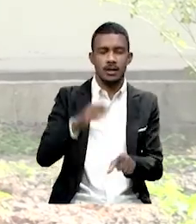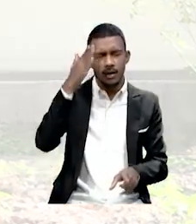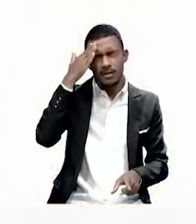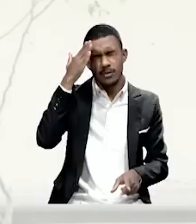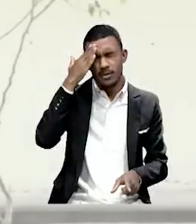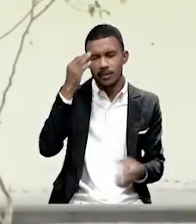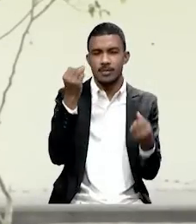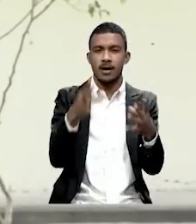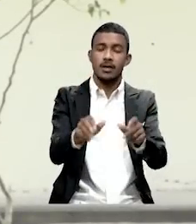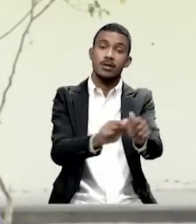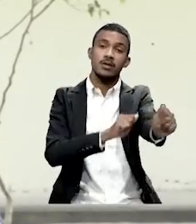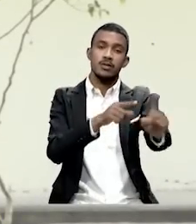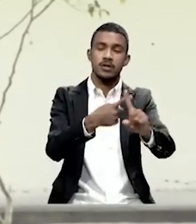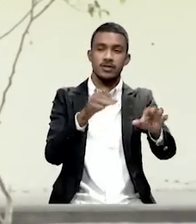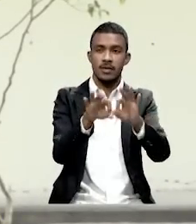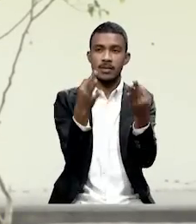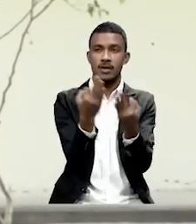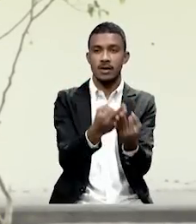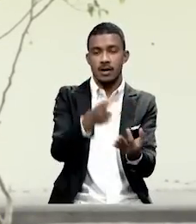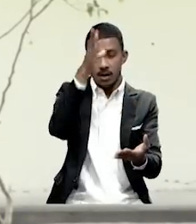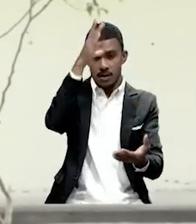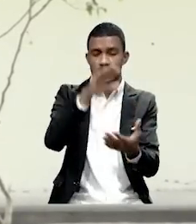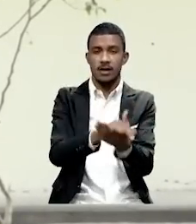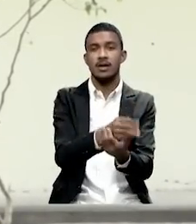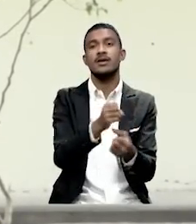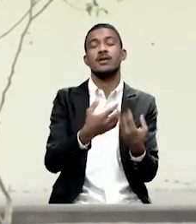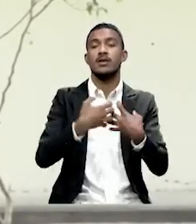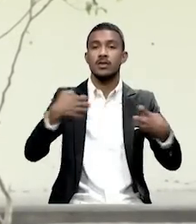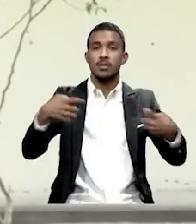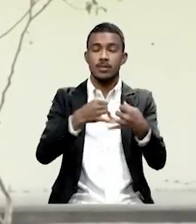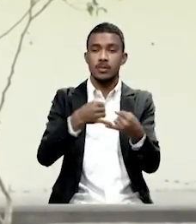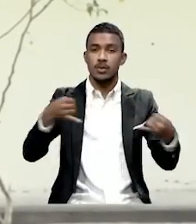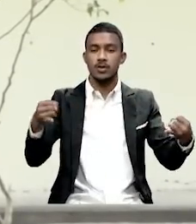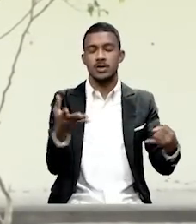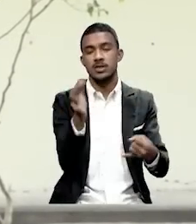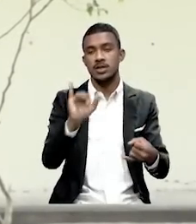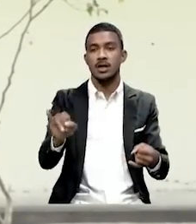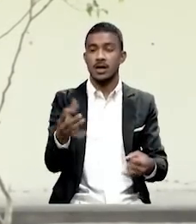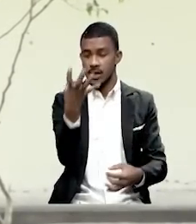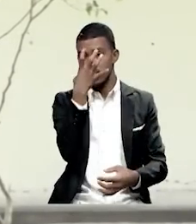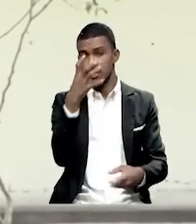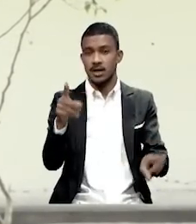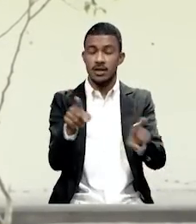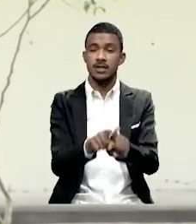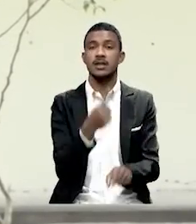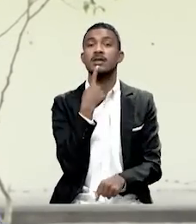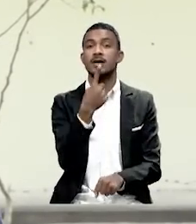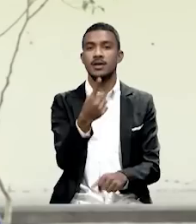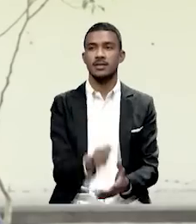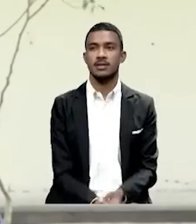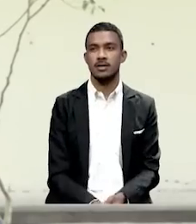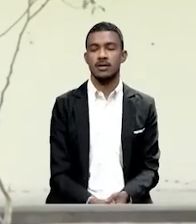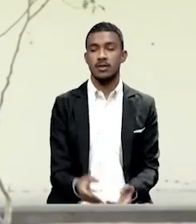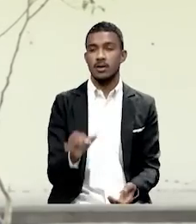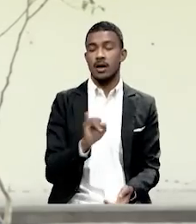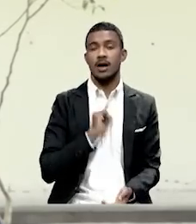bibi. Ko la barak sa ni han lain setan hawa sa ni bisira hirus lo. Sa ni malang sa bat ni dia to ha bai